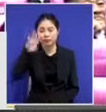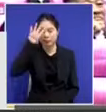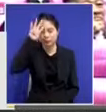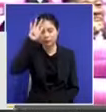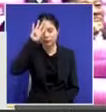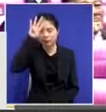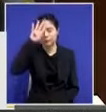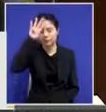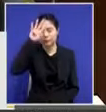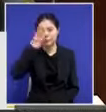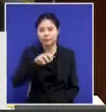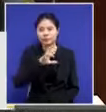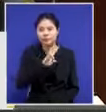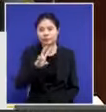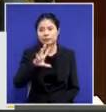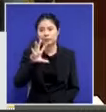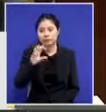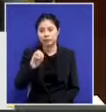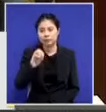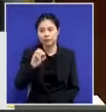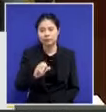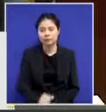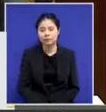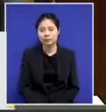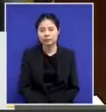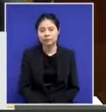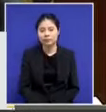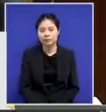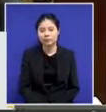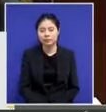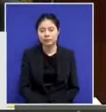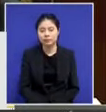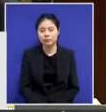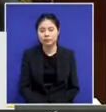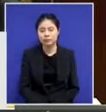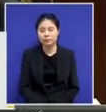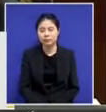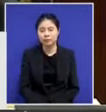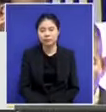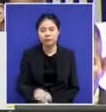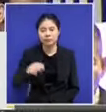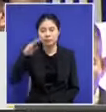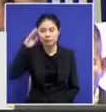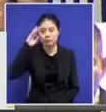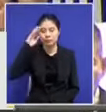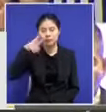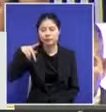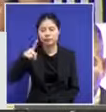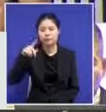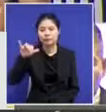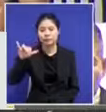รจึงรุ่งเรืองกิจครับ 750พลตรีโอสถภาวิไล พลเอกประยุทธ์จันทร์โอชา